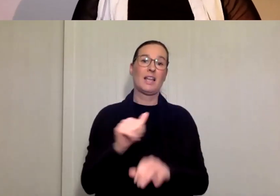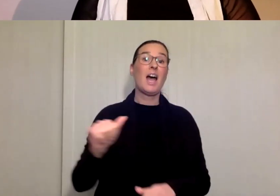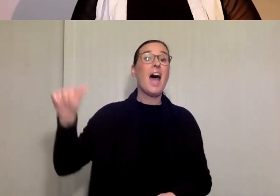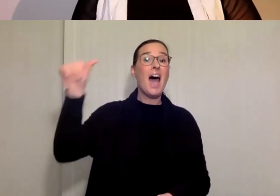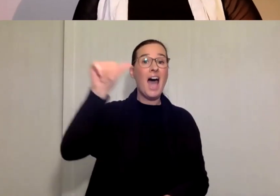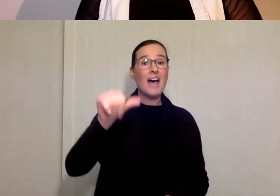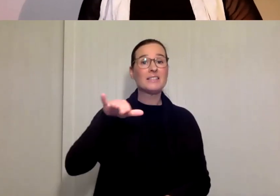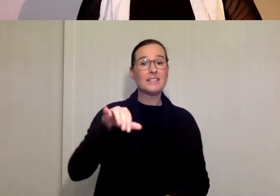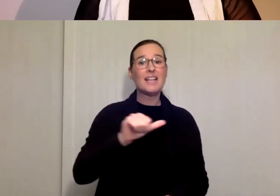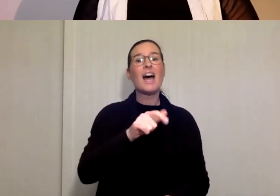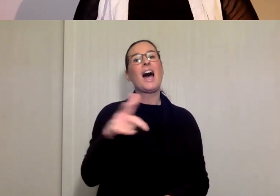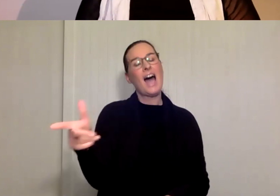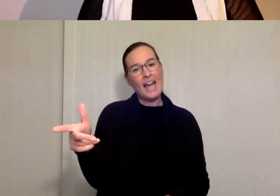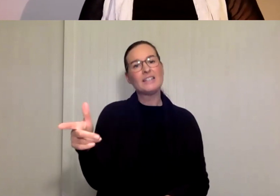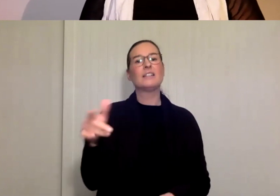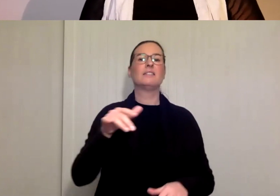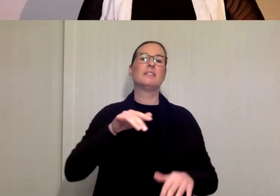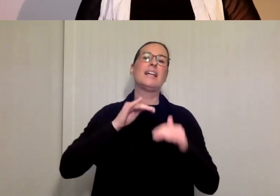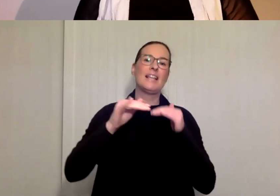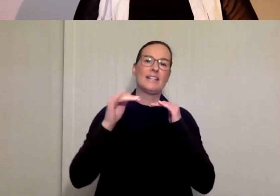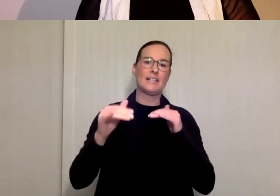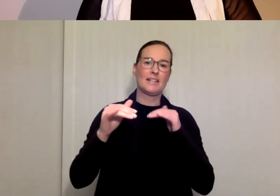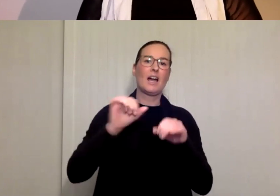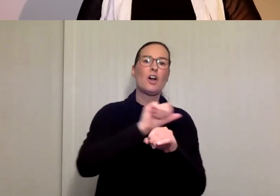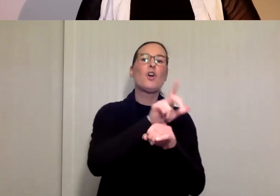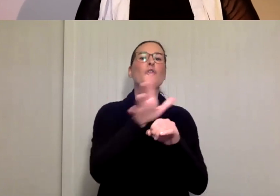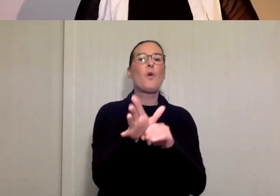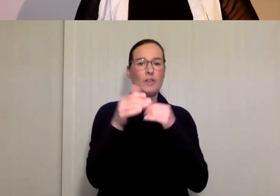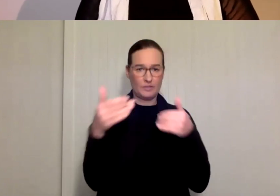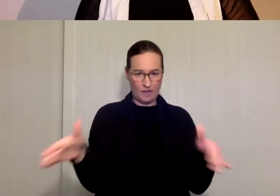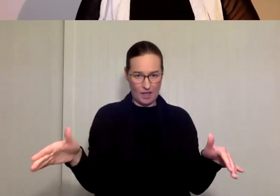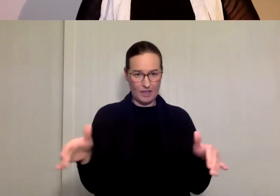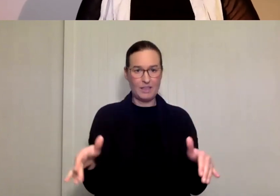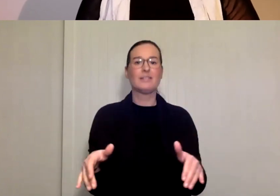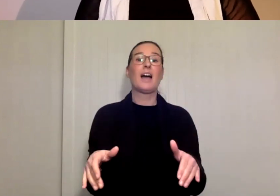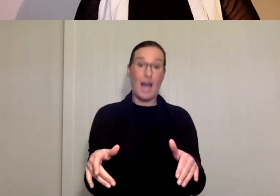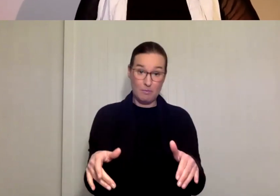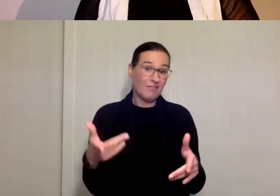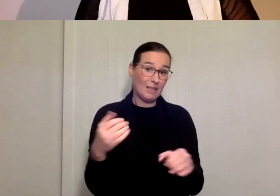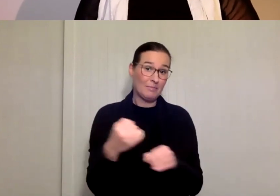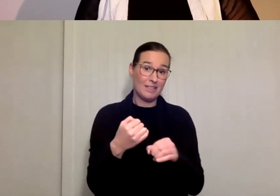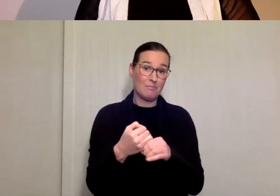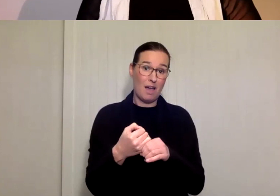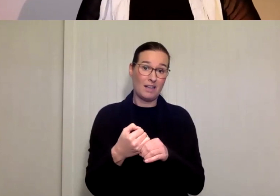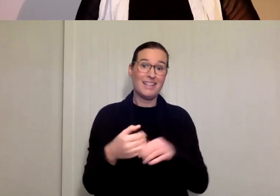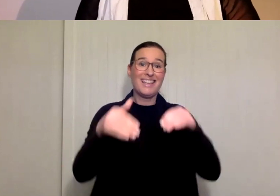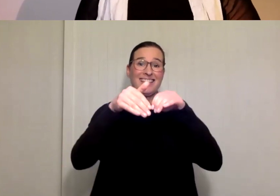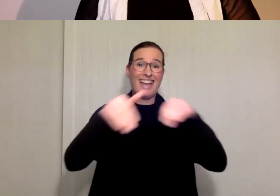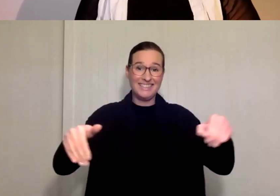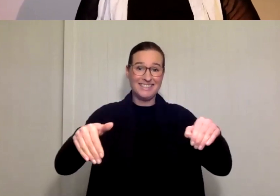Länder relativ Covid-frei sind, auch mit dem Kosten, dass sie ihre Grenzen ganz radikal geschlossen haben, dass da eine harte Quarantäne